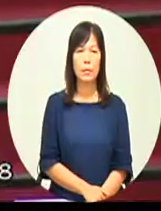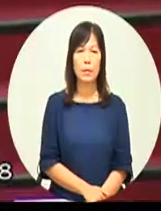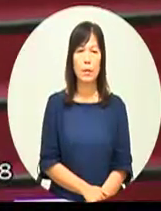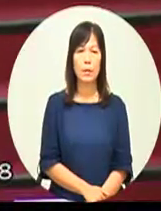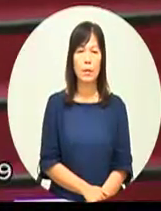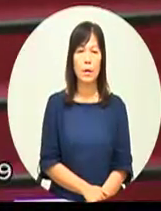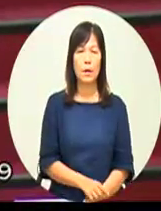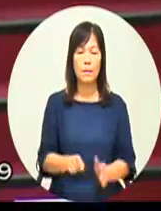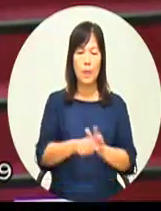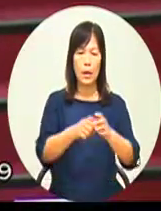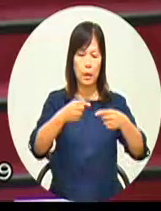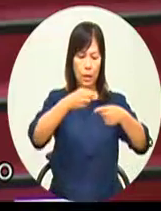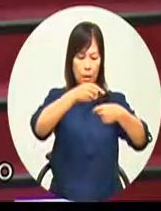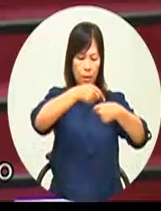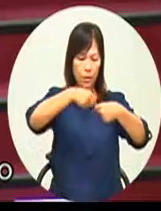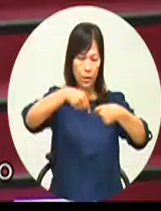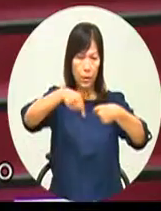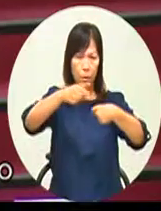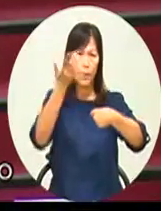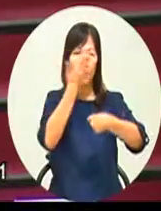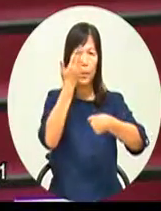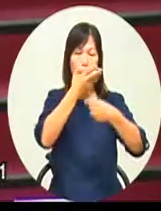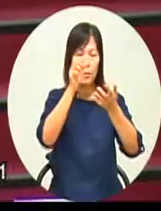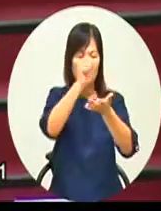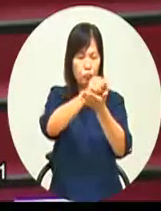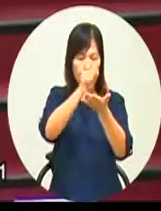把南横最美丽的记录